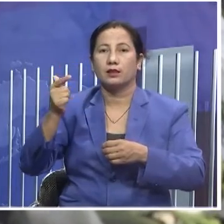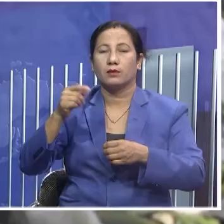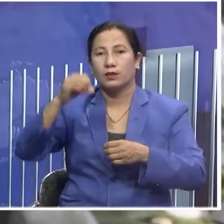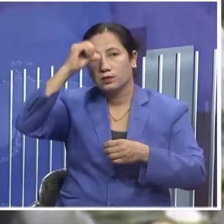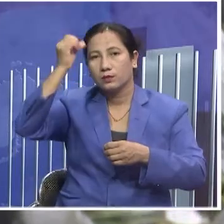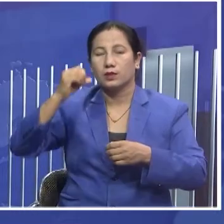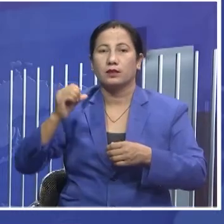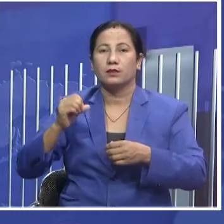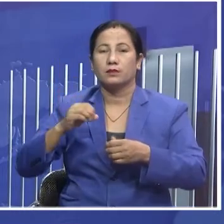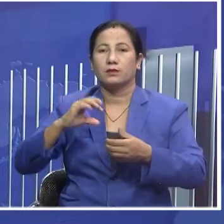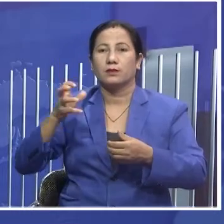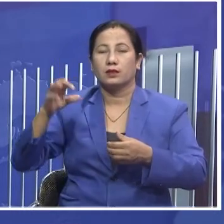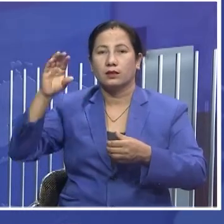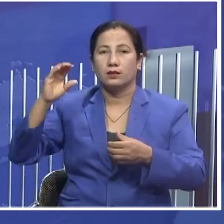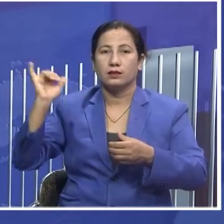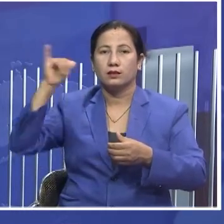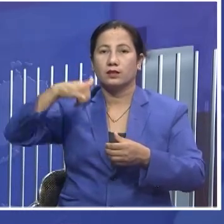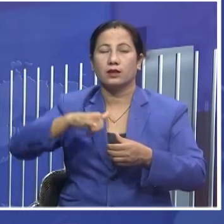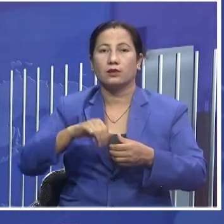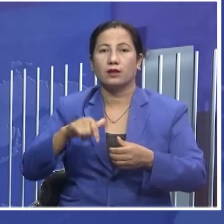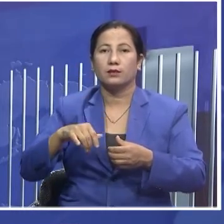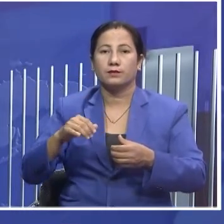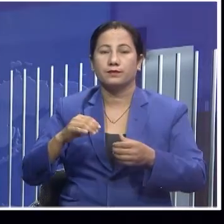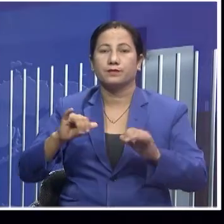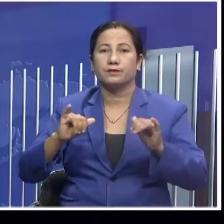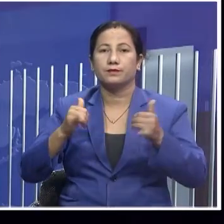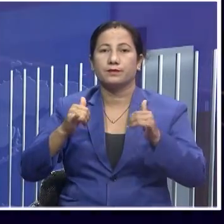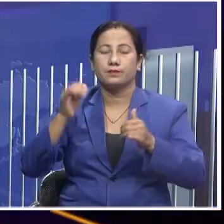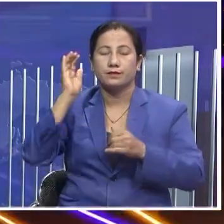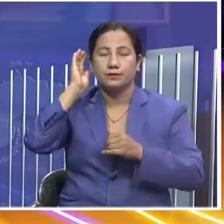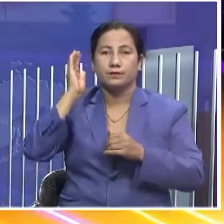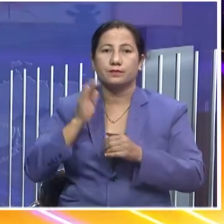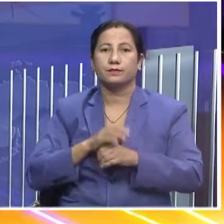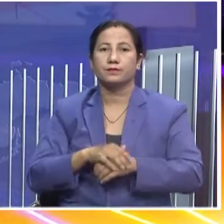डडेलधुरा। अब खेलकुद समाचार।